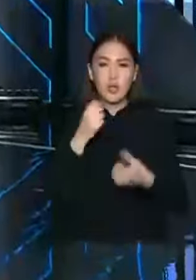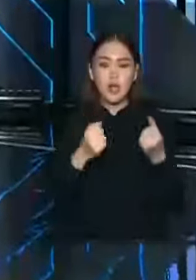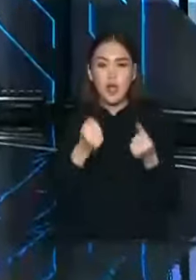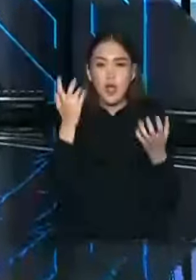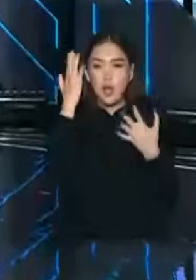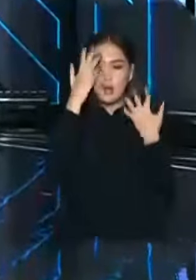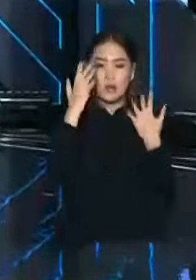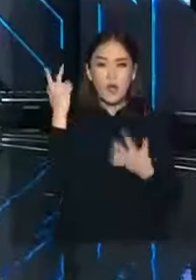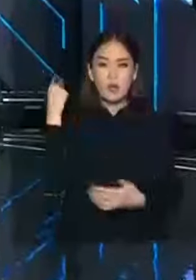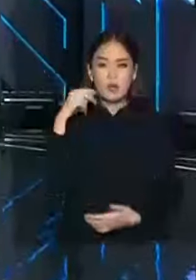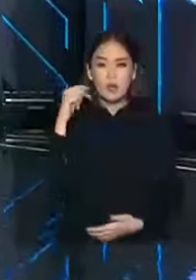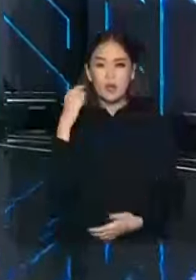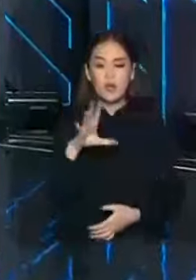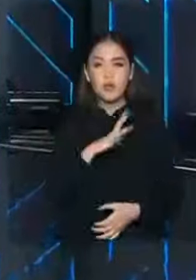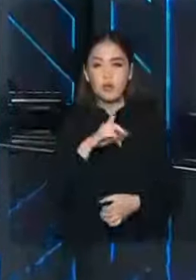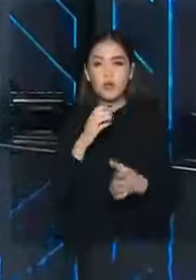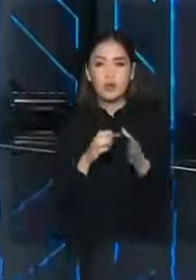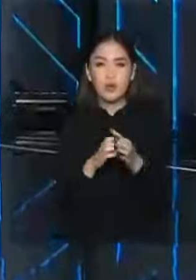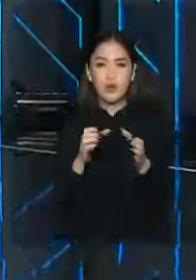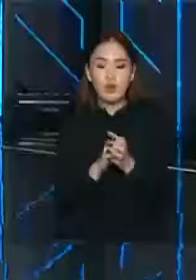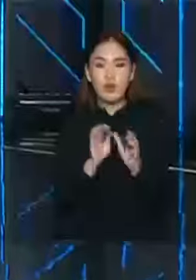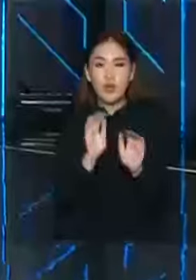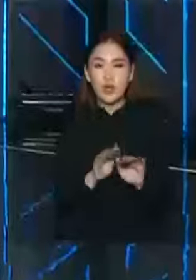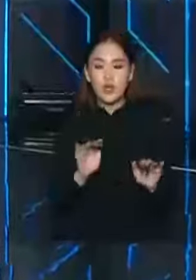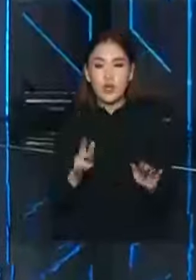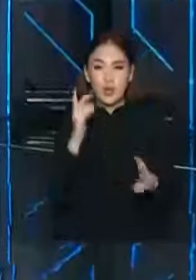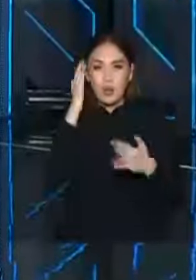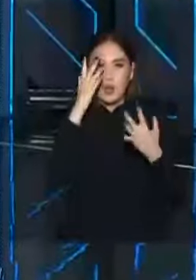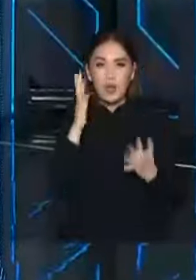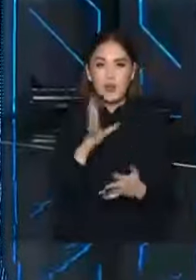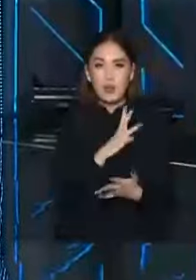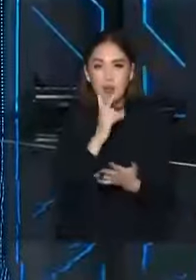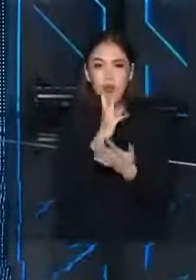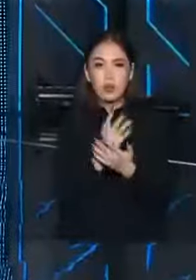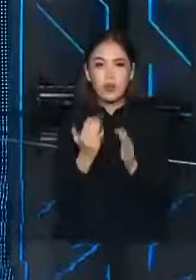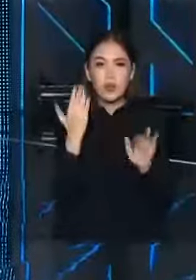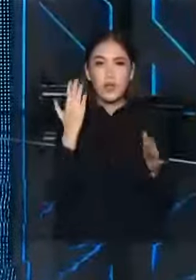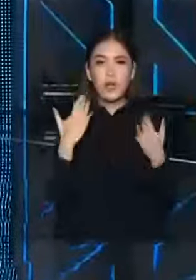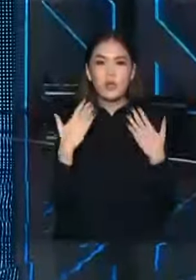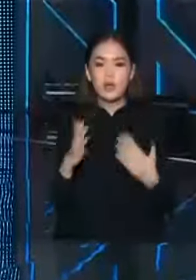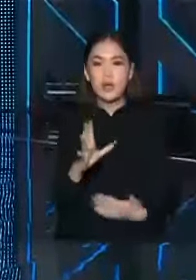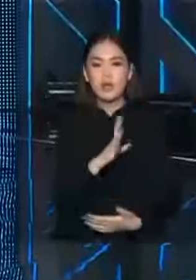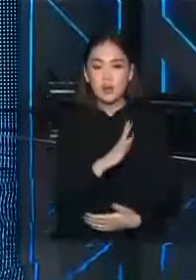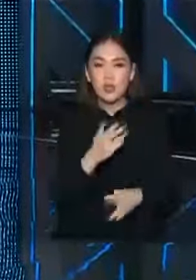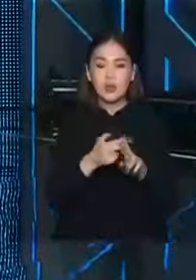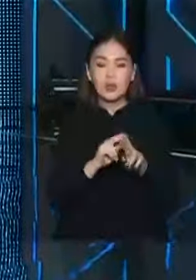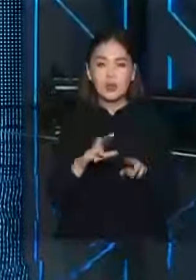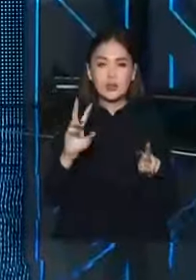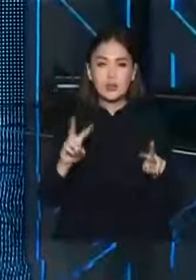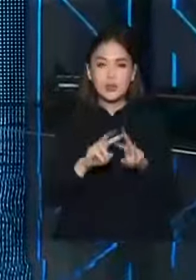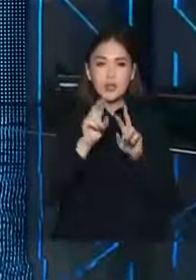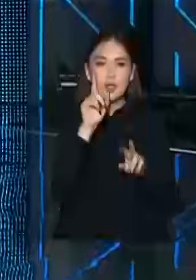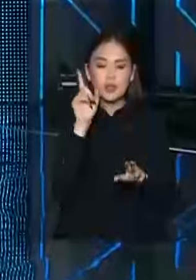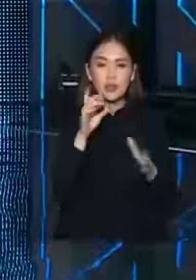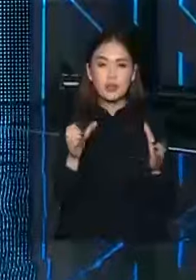армандайтыны анық. Президент іс басқармасы бір топ бүлдіршіннің осы арманын ақиқатқа айналдырды. Өткен демалыс күндері астаналық жасөспірімдерге